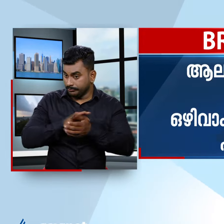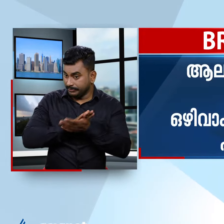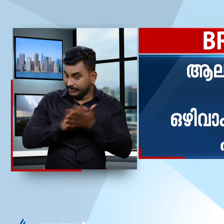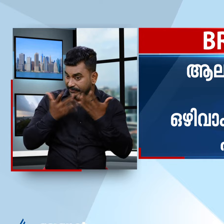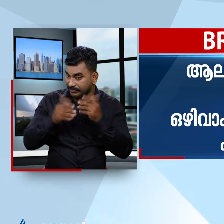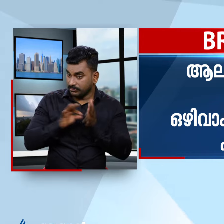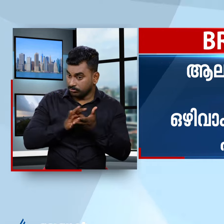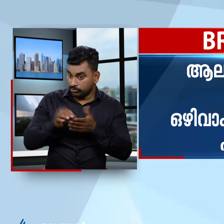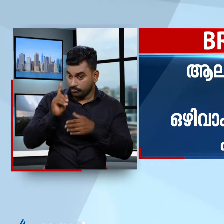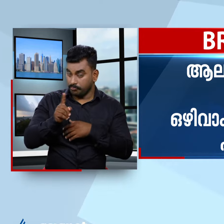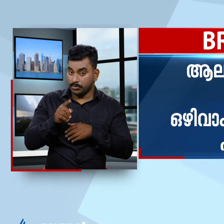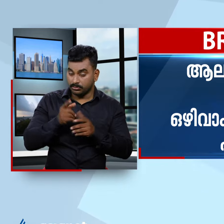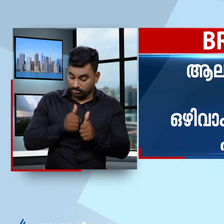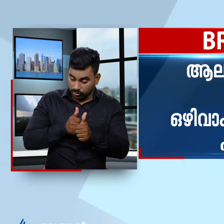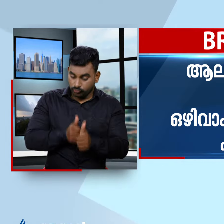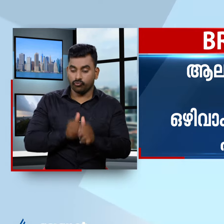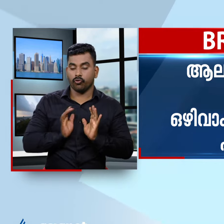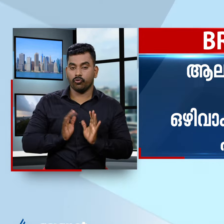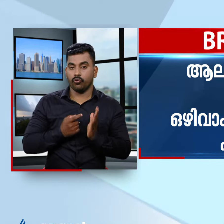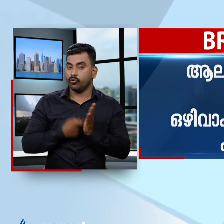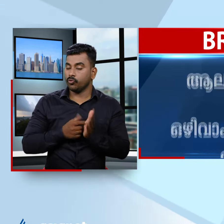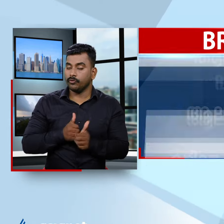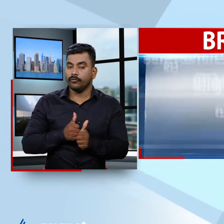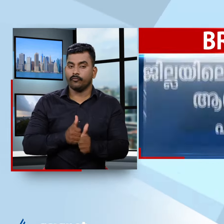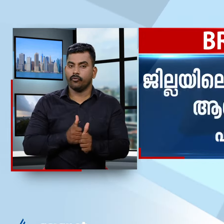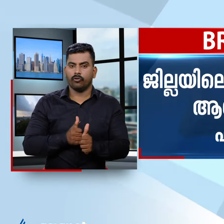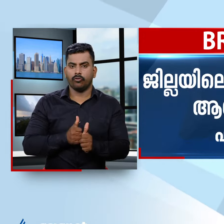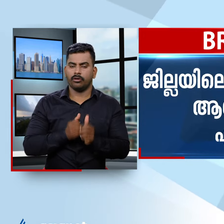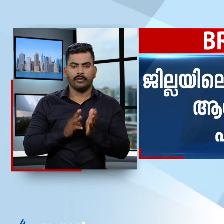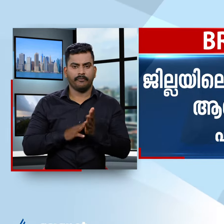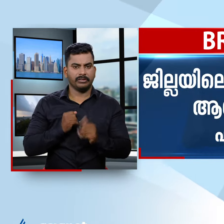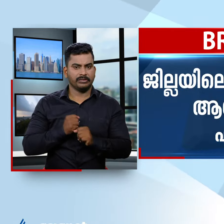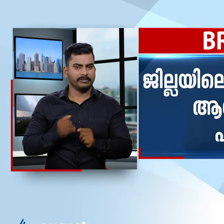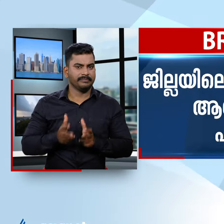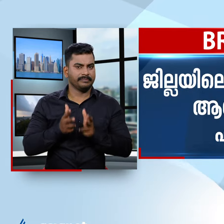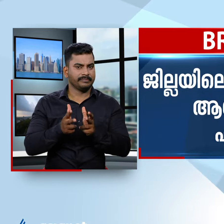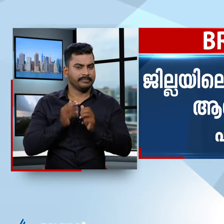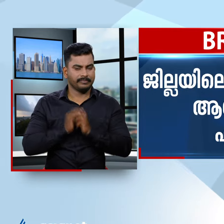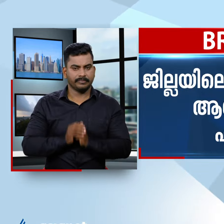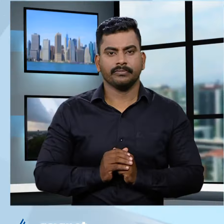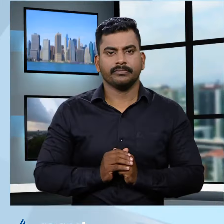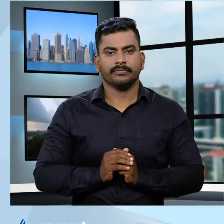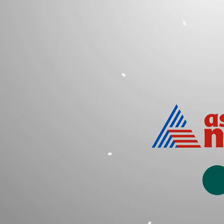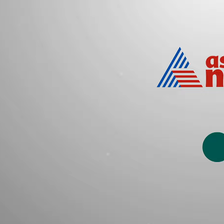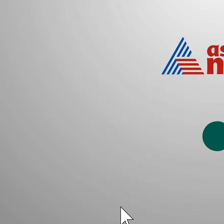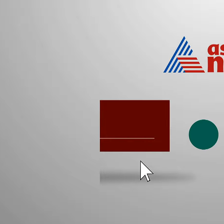അച്ചടക്കത്തോടെ എല്ലാവരും മുന്നോട്ട് പോകണമെന്നും എം വി ഗോവിന്ദൻ യോഗത്തിൽ നിർദ്ദേശിക്കുകയും ചെയ്തിട്ടുണ്ട്.